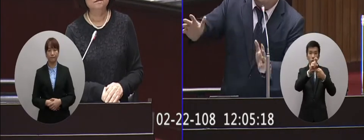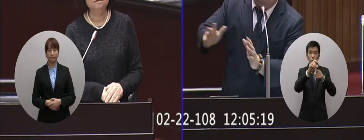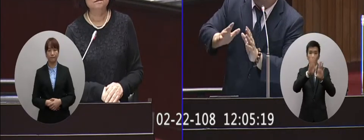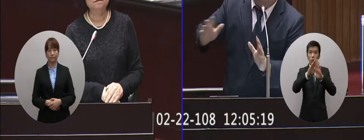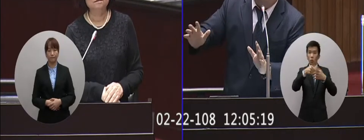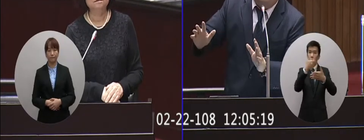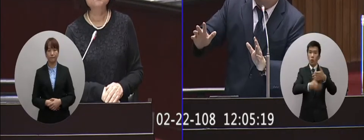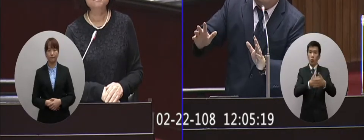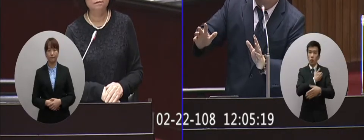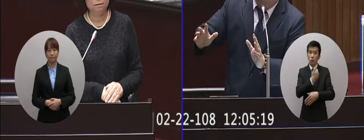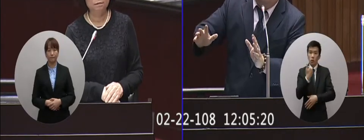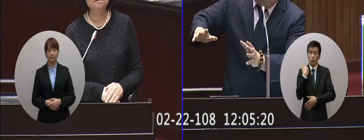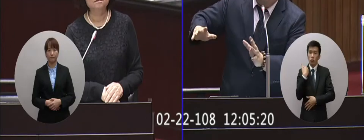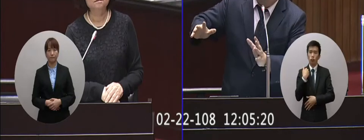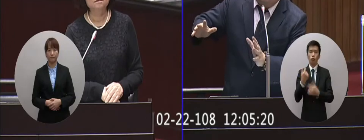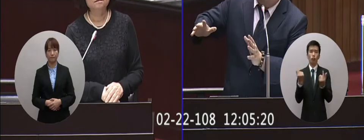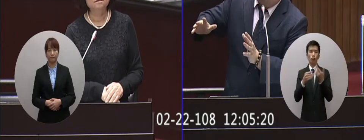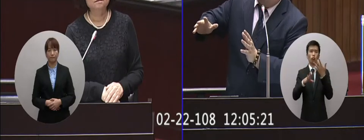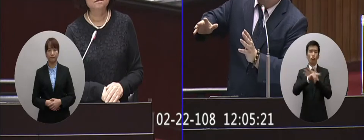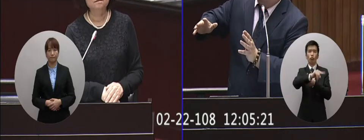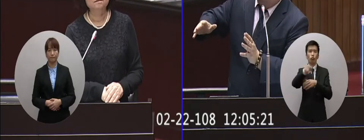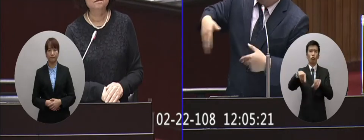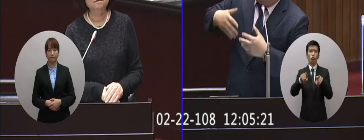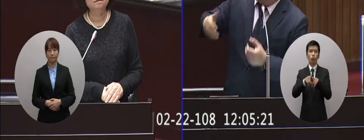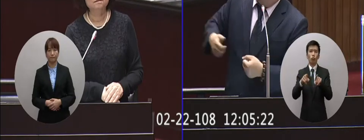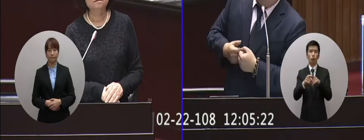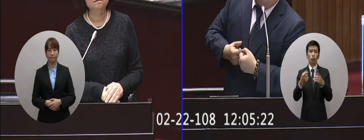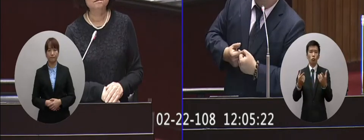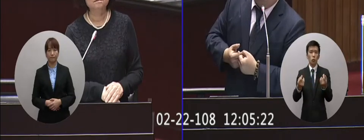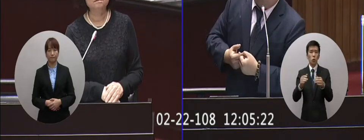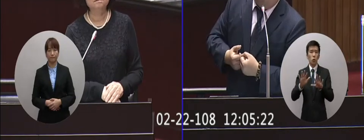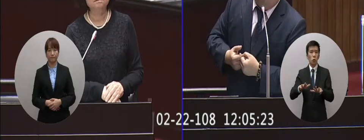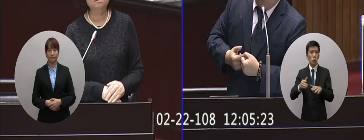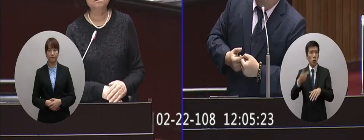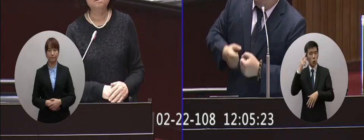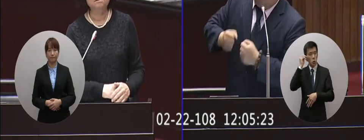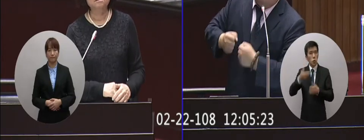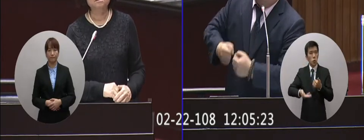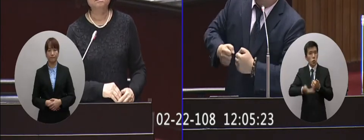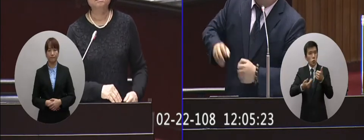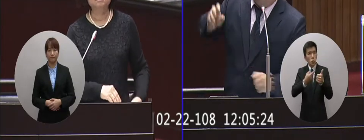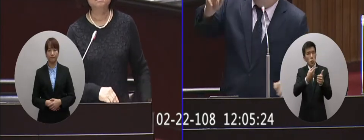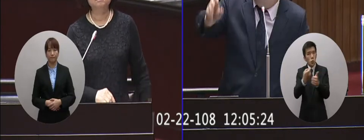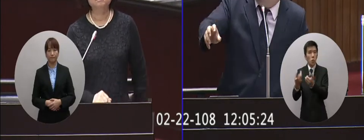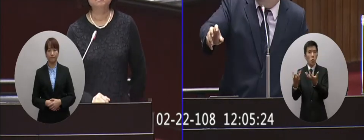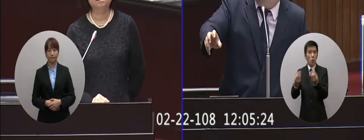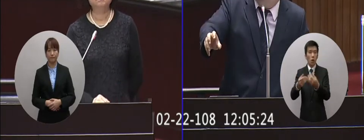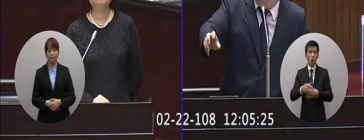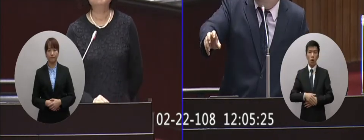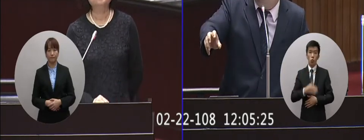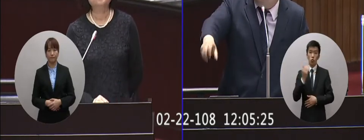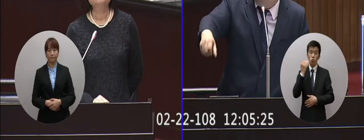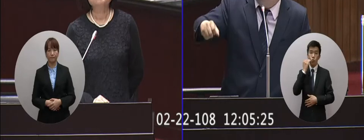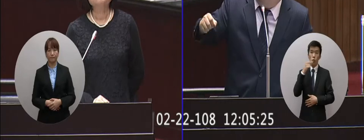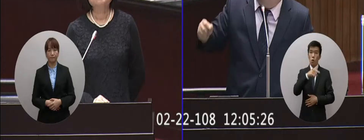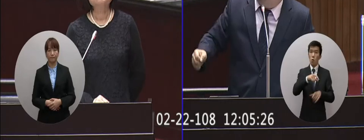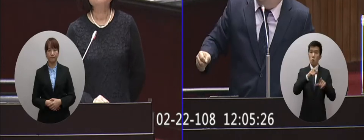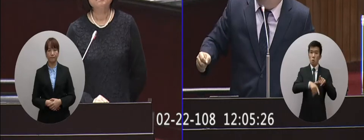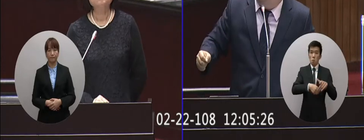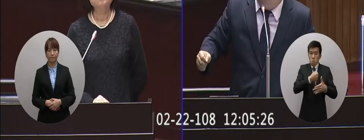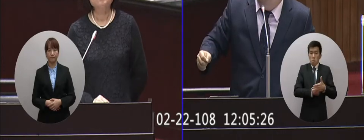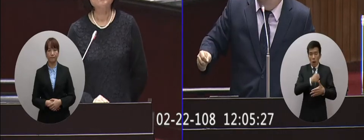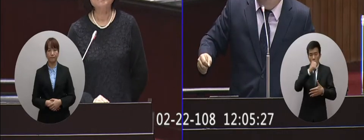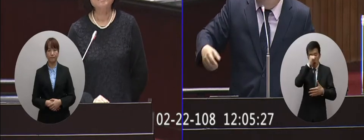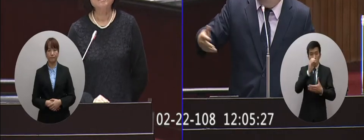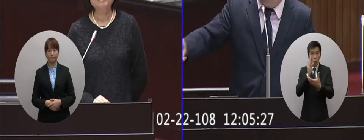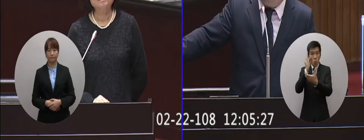变一般一样嘛，你并没有。目前咱无感受到讲，好，我企业要投入地方创生，政府安尼把我